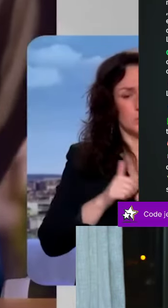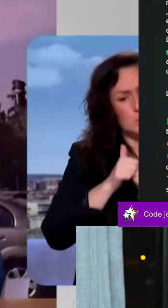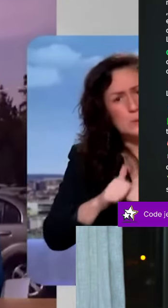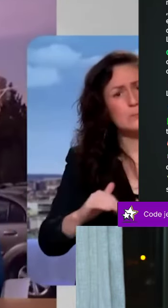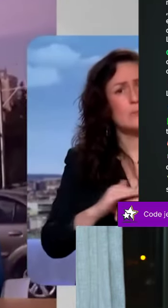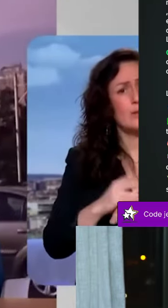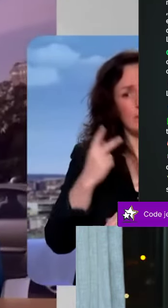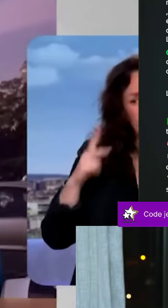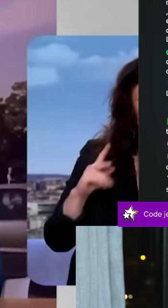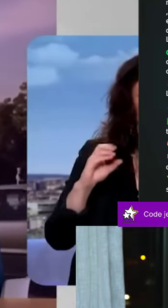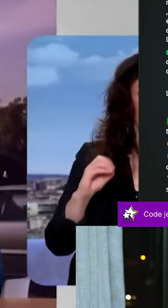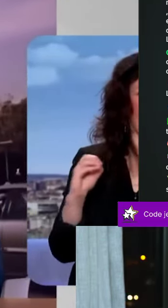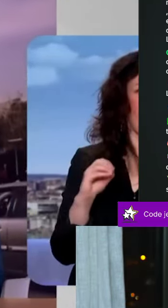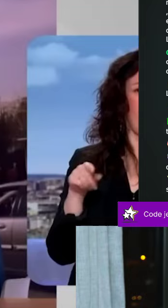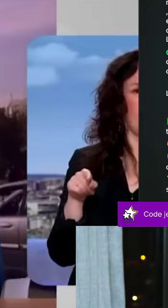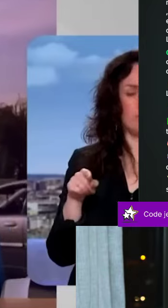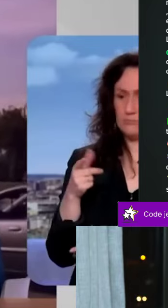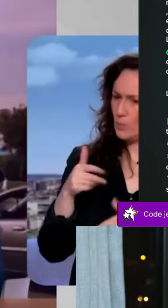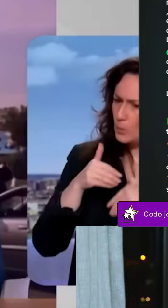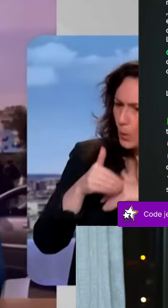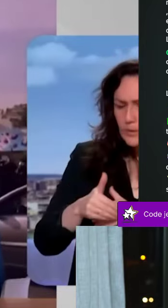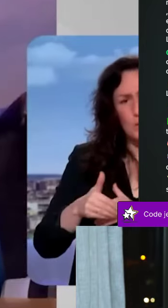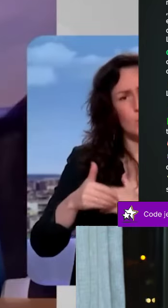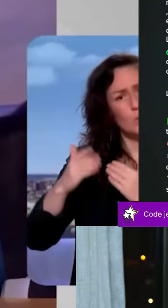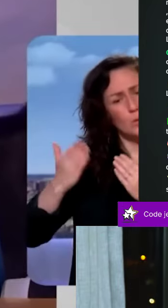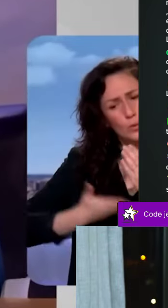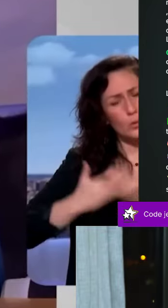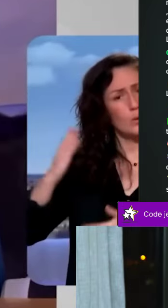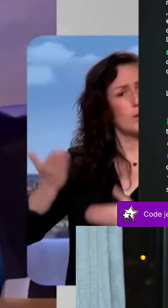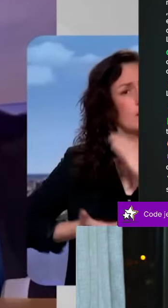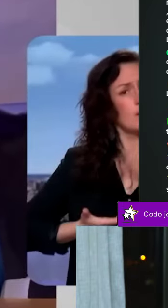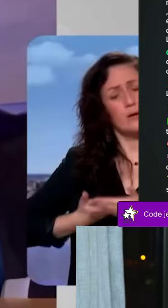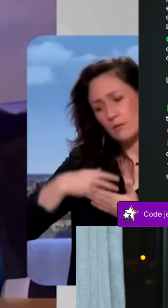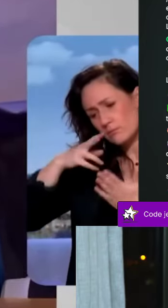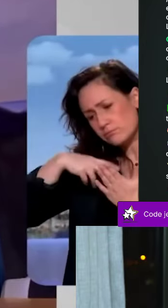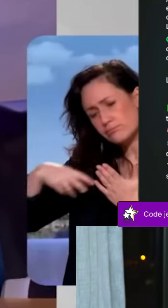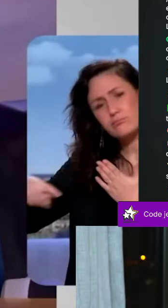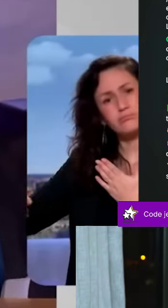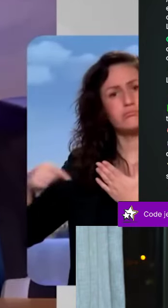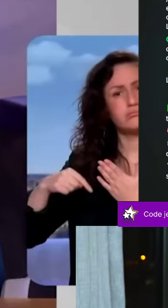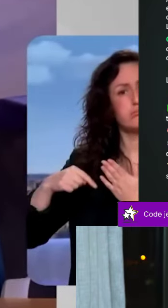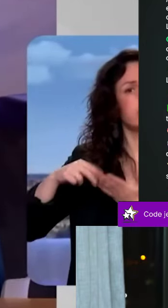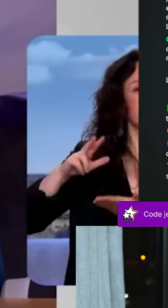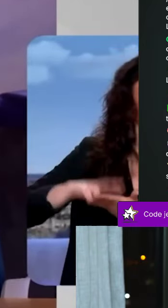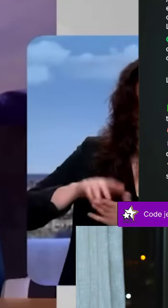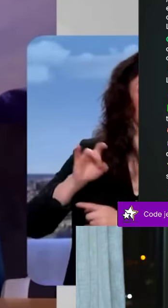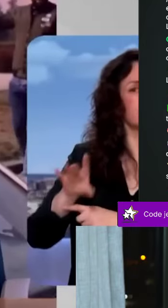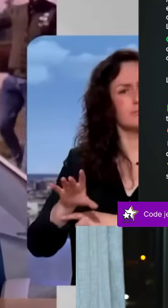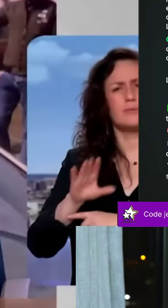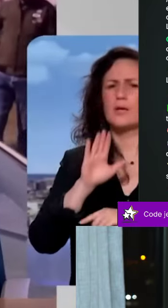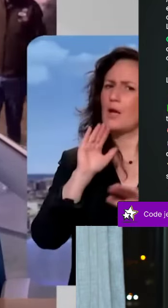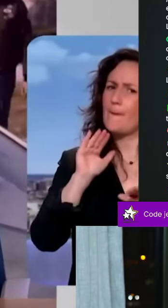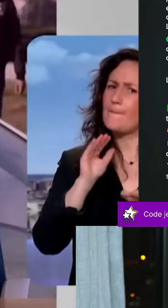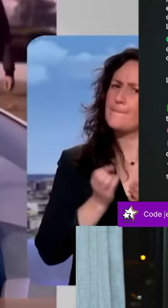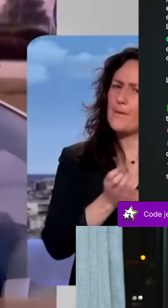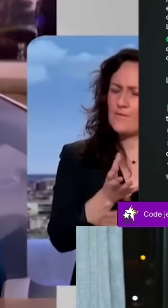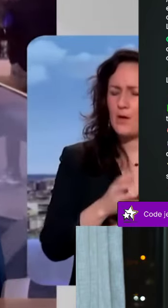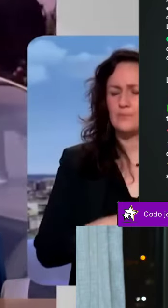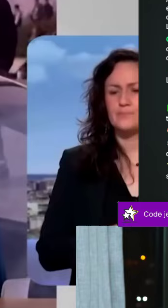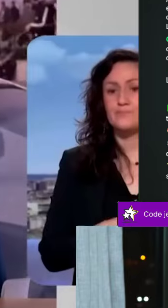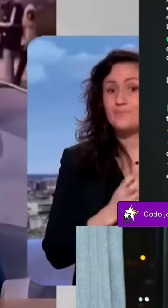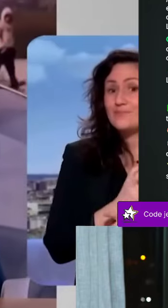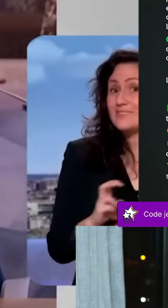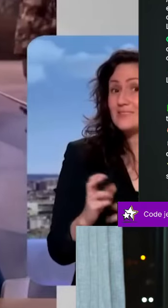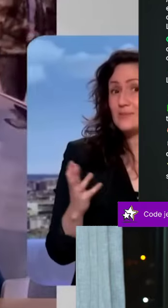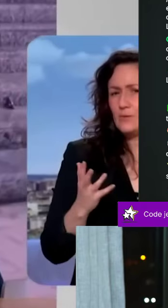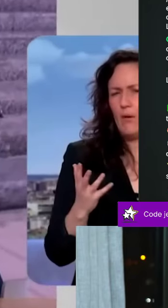l'ofpr aujourd'hui c'est dire on continue à examiner les les les demandes d'asile d'abord il faut dire quand même que ce qui risque de se passer c'est plutôt dans